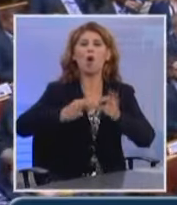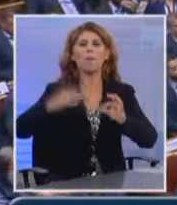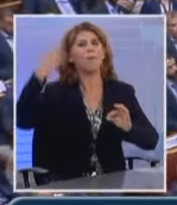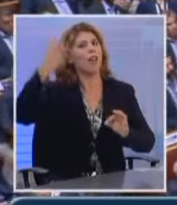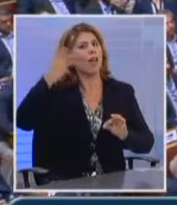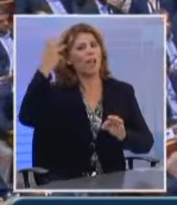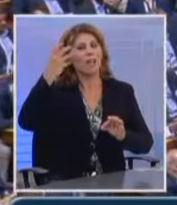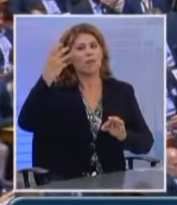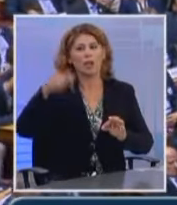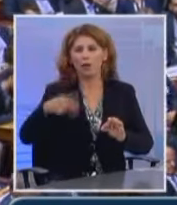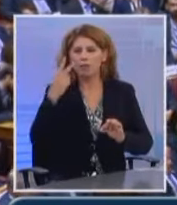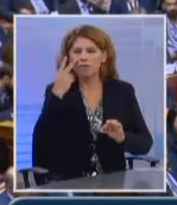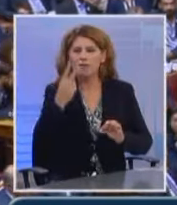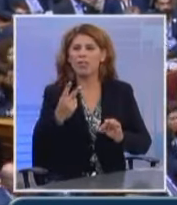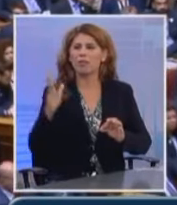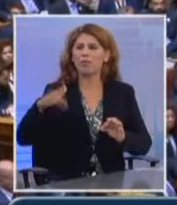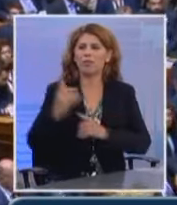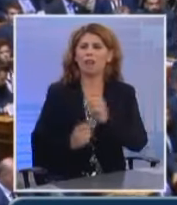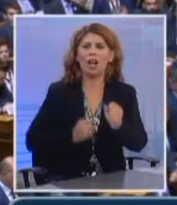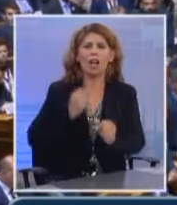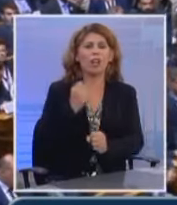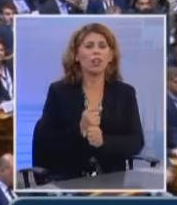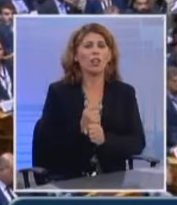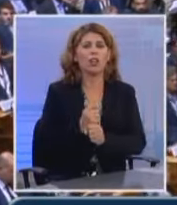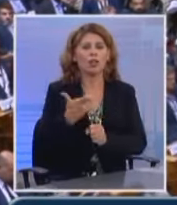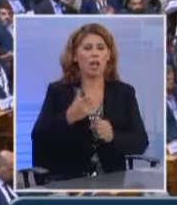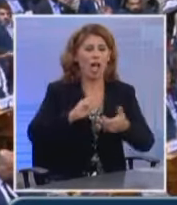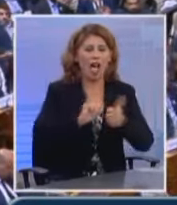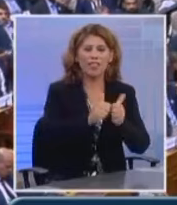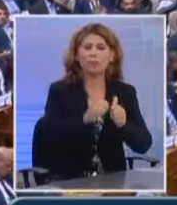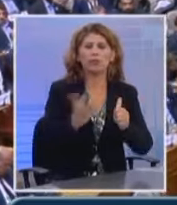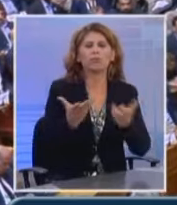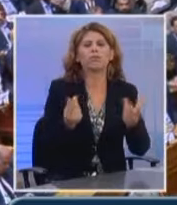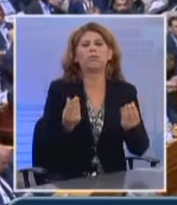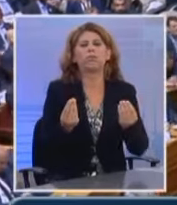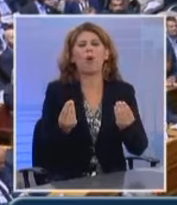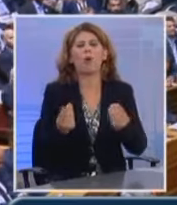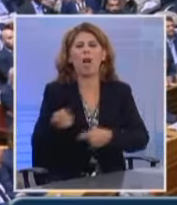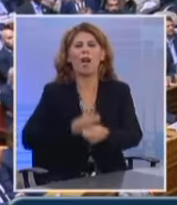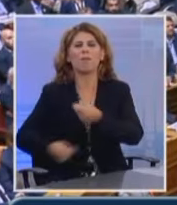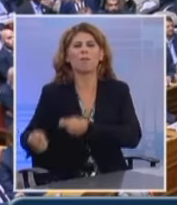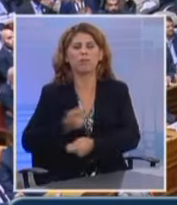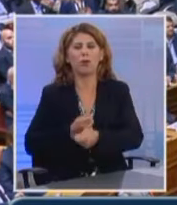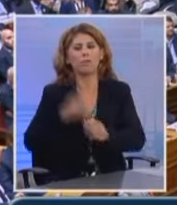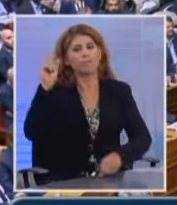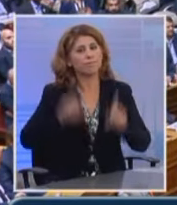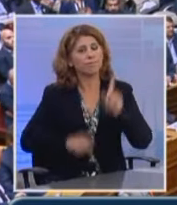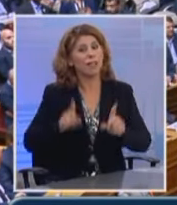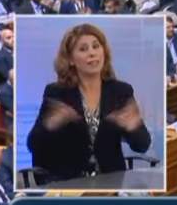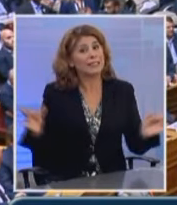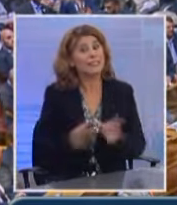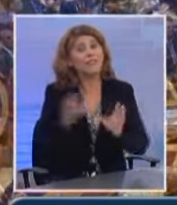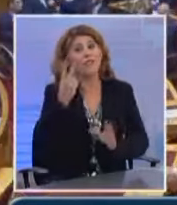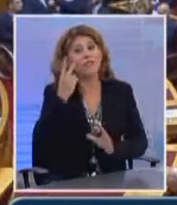σε πολλαπλές αναιρέσεις και φωτοσκιάσεις από την άκρατη εμπορευματοποίηση που ανατροφοδοτείται και με τα θλιβερά διαχρονικά